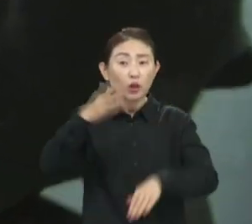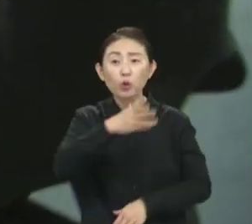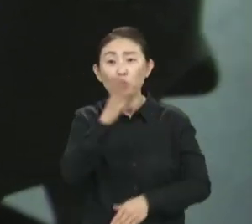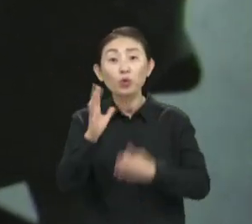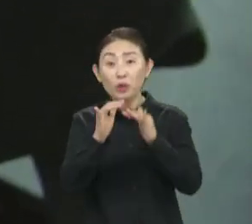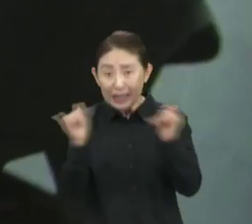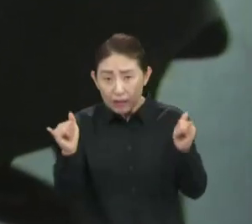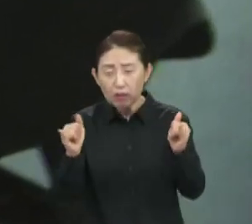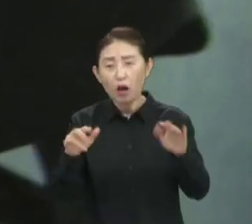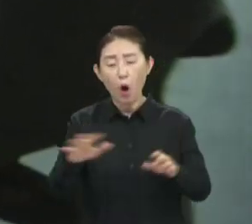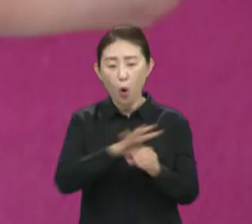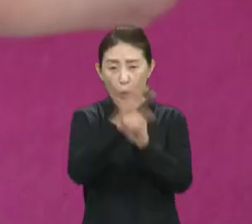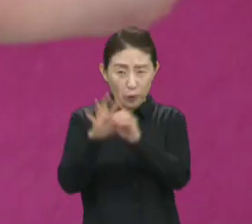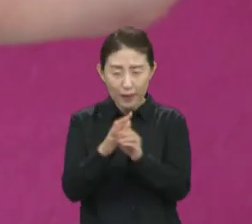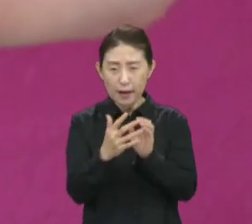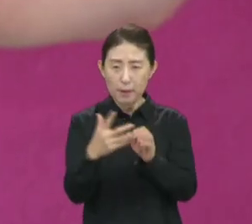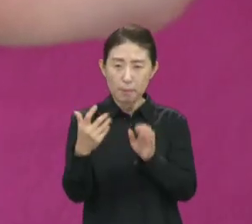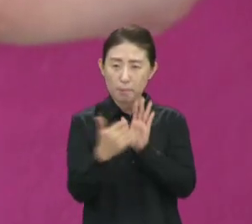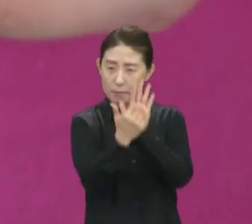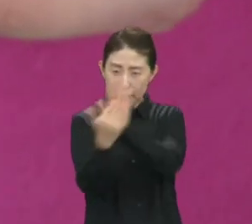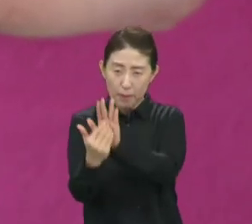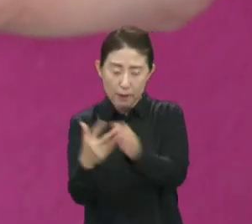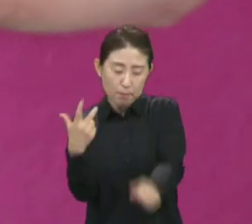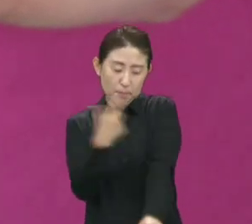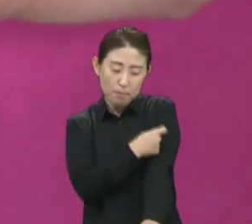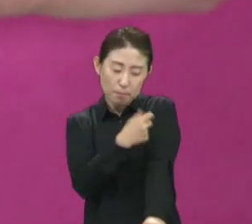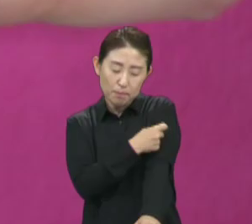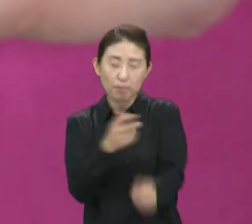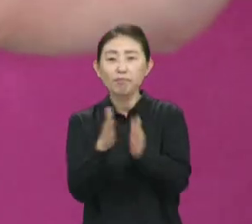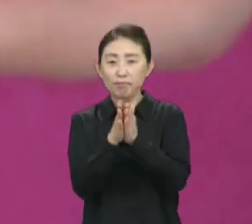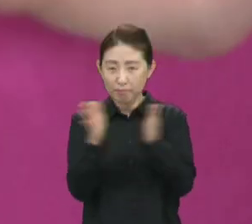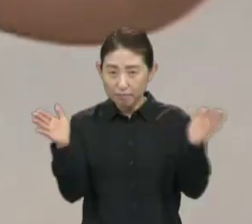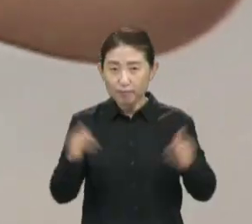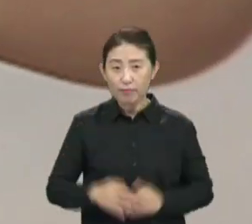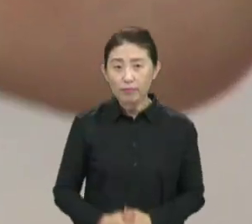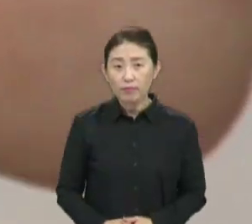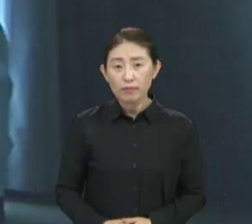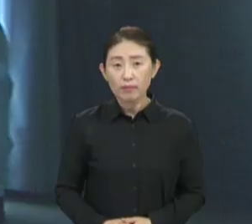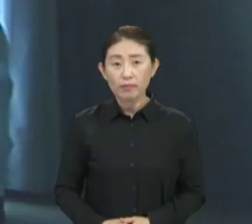고령층을 대상으로 코로나19 예방접종을 시작할 계획입니다.